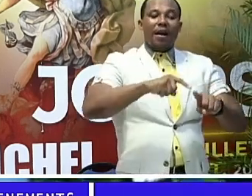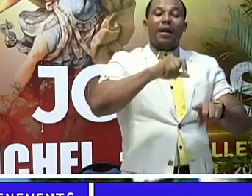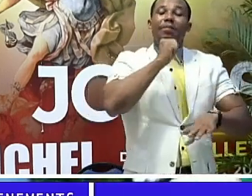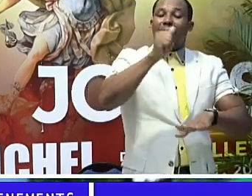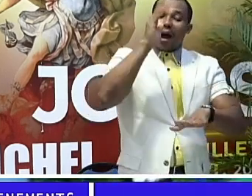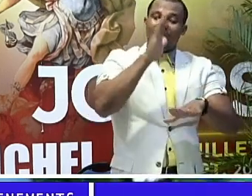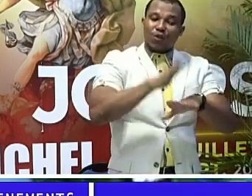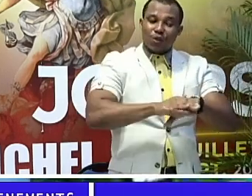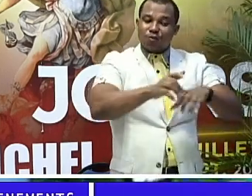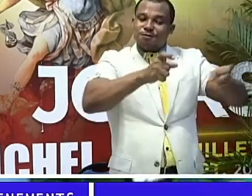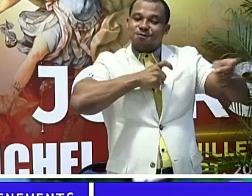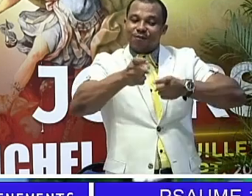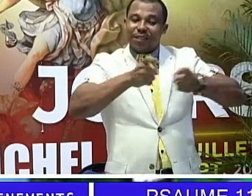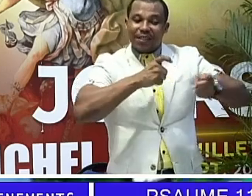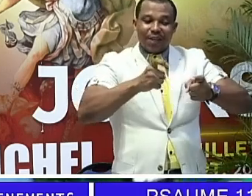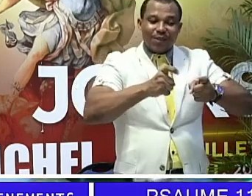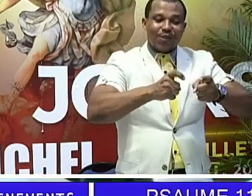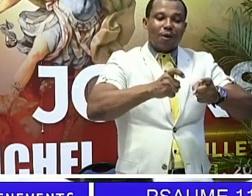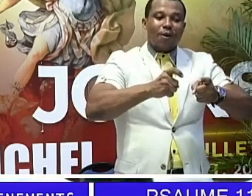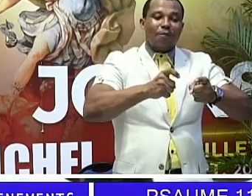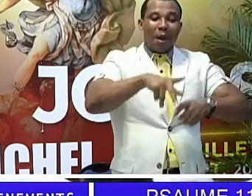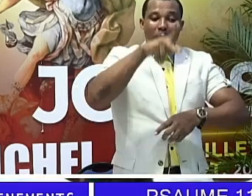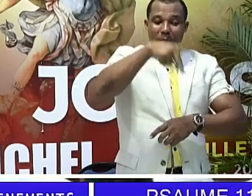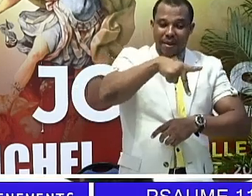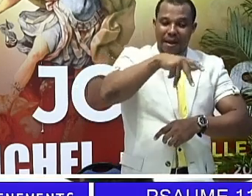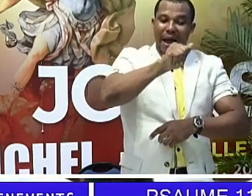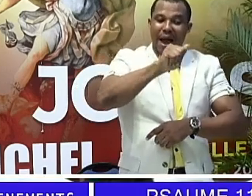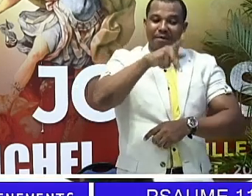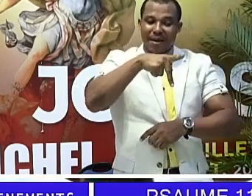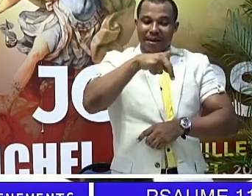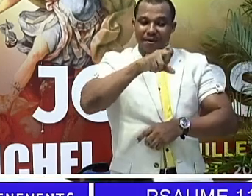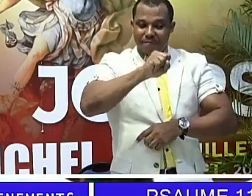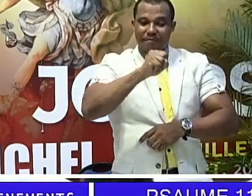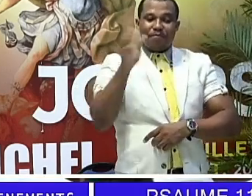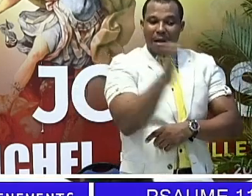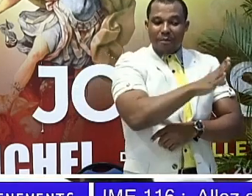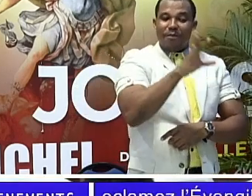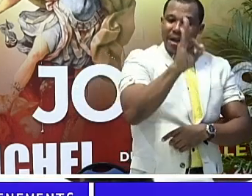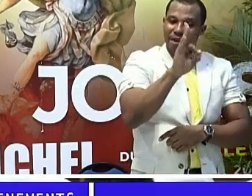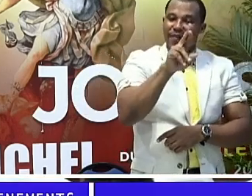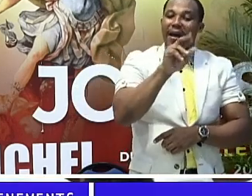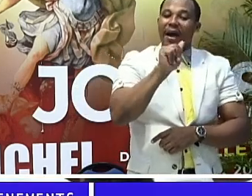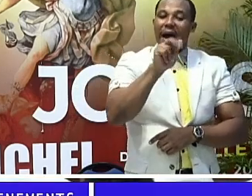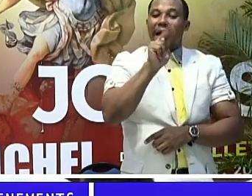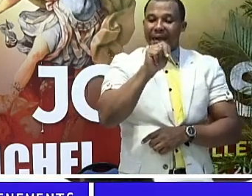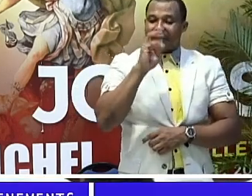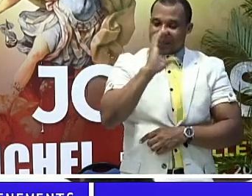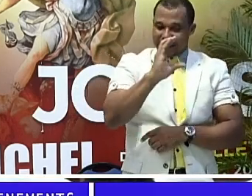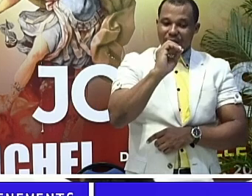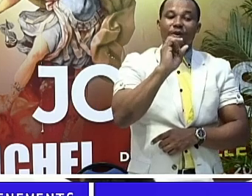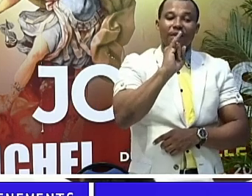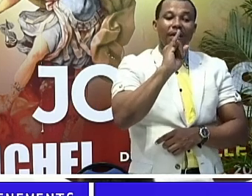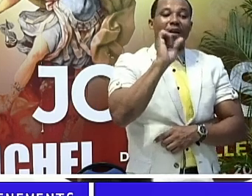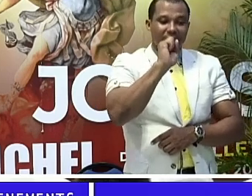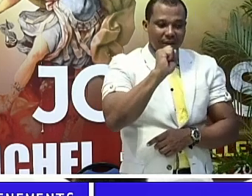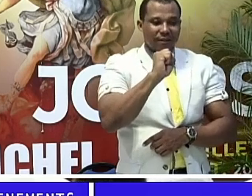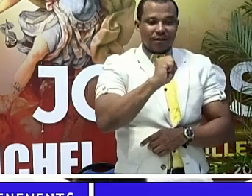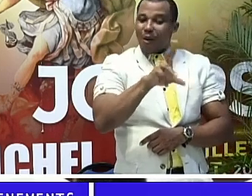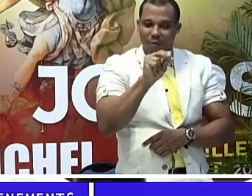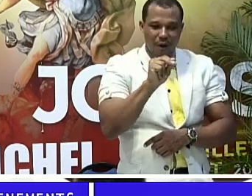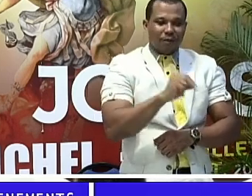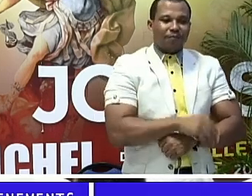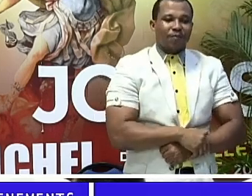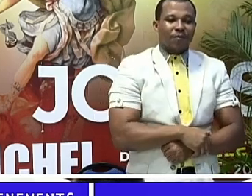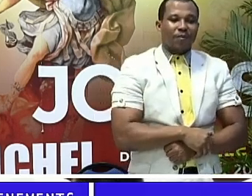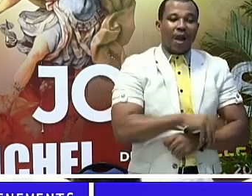pape François. Il pas sous direction Monseigneur Max Leroy Mésidor dans Port-au-Prince.